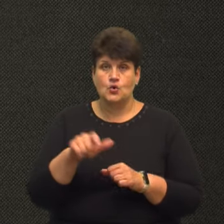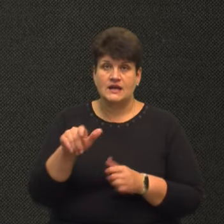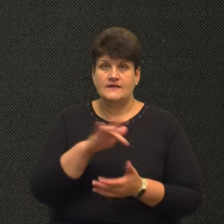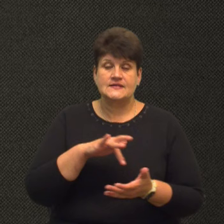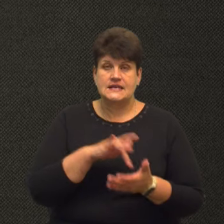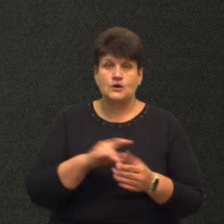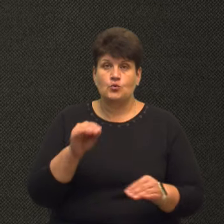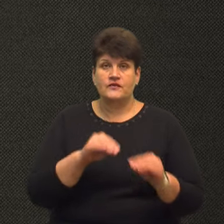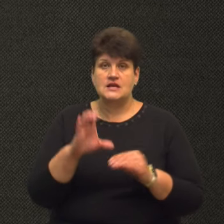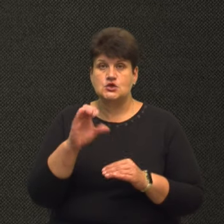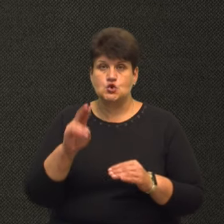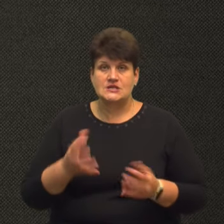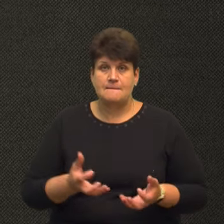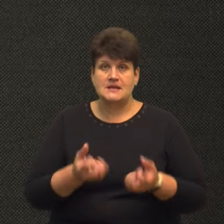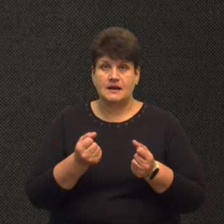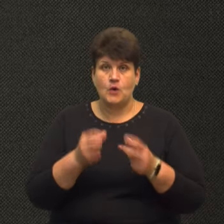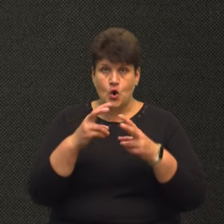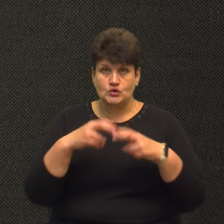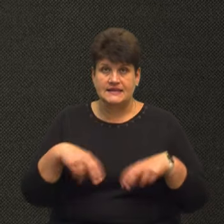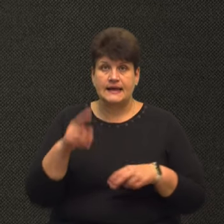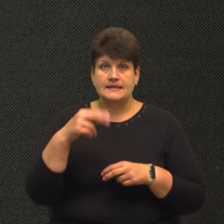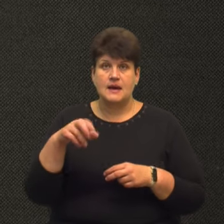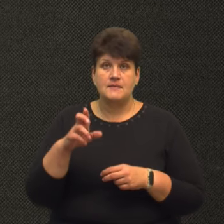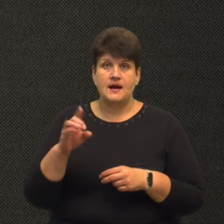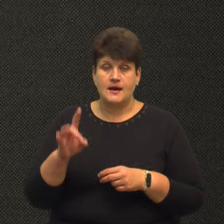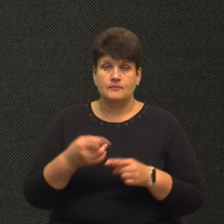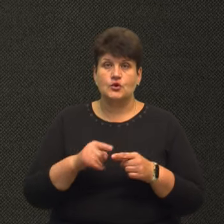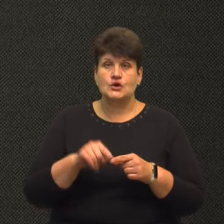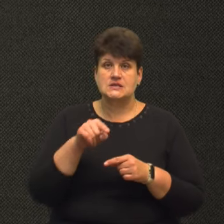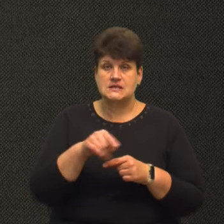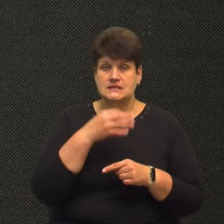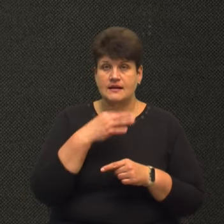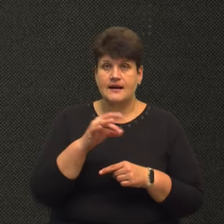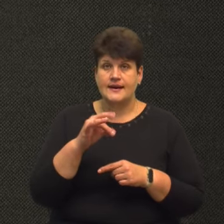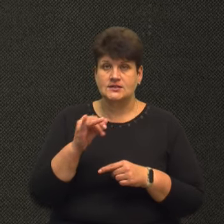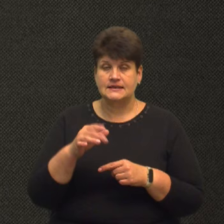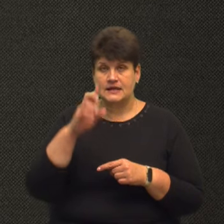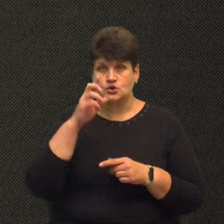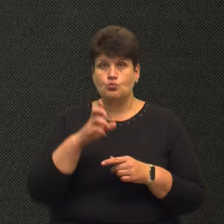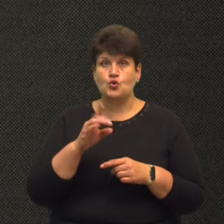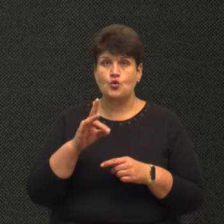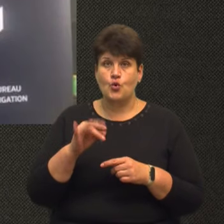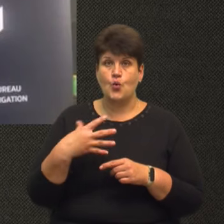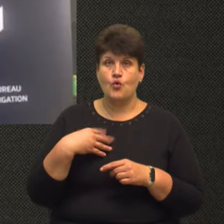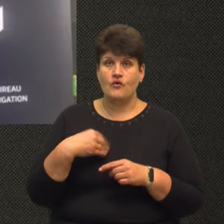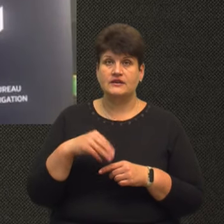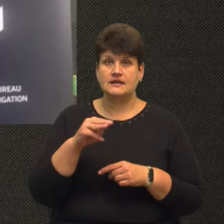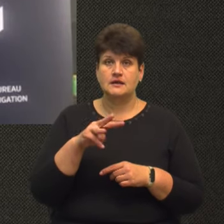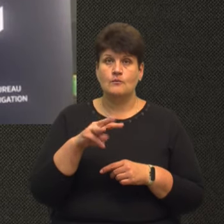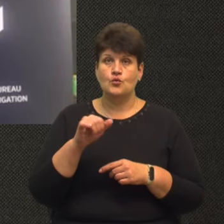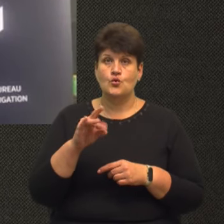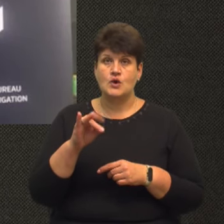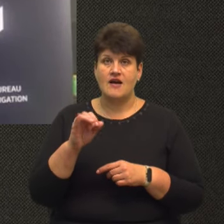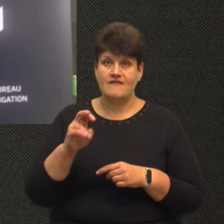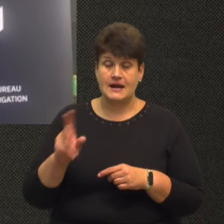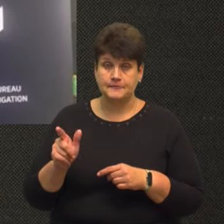соцпідтримки розслідує дбр про це суспільному повідомила речниця держбюро розслідувань у Львові Тетяна муравель розслідується кілька